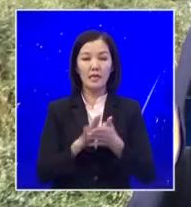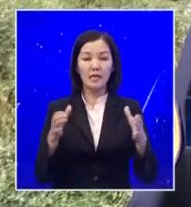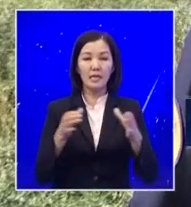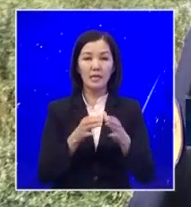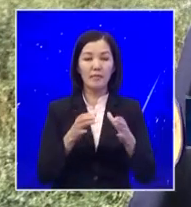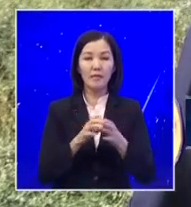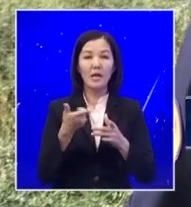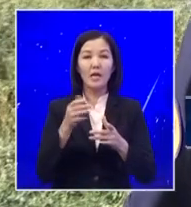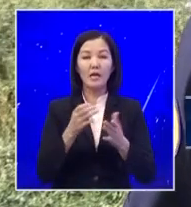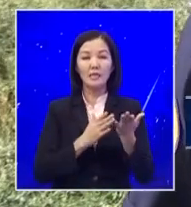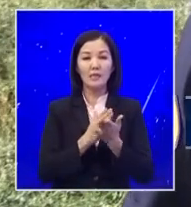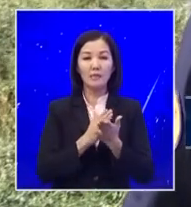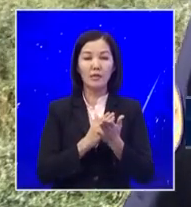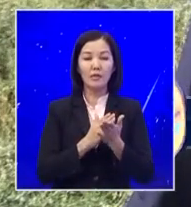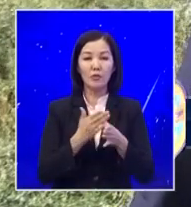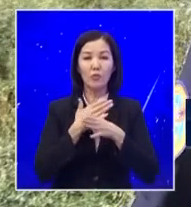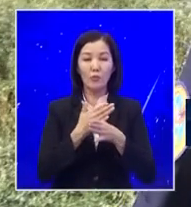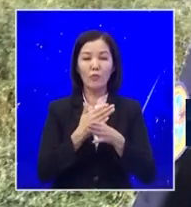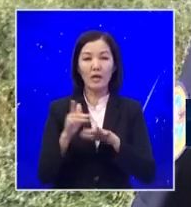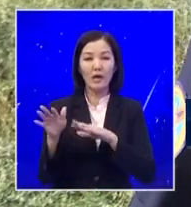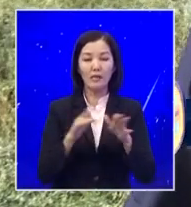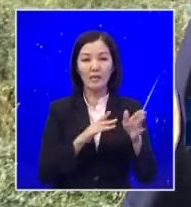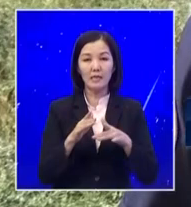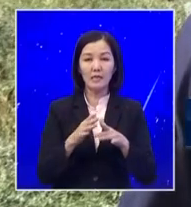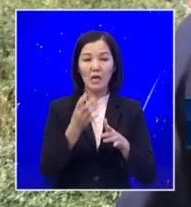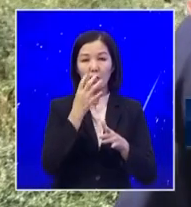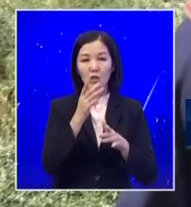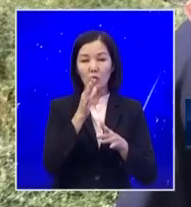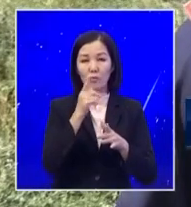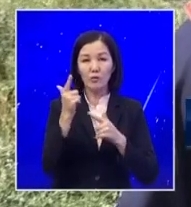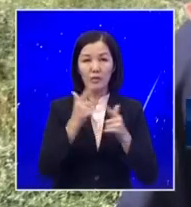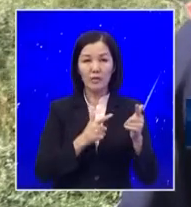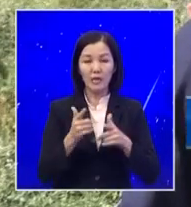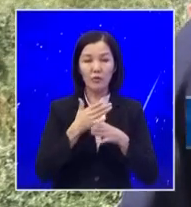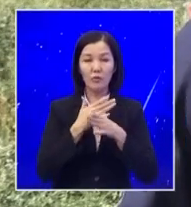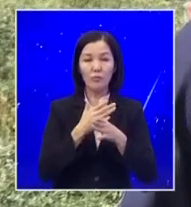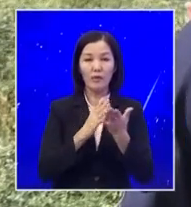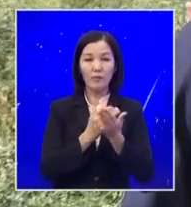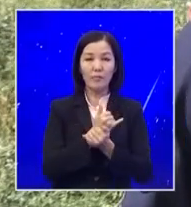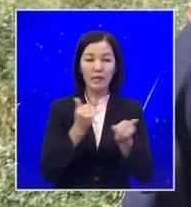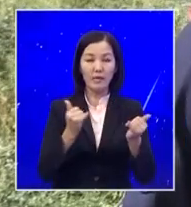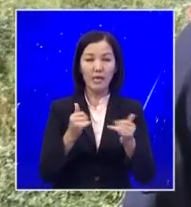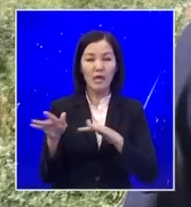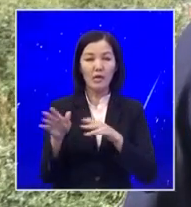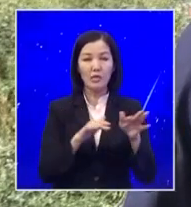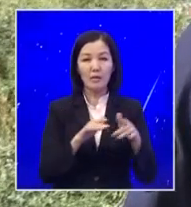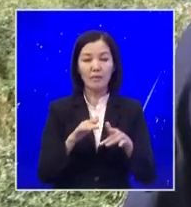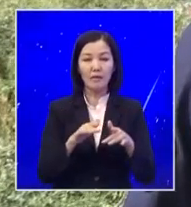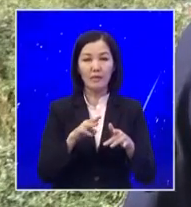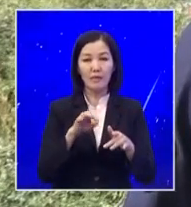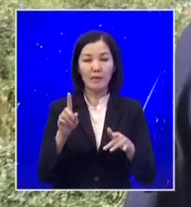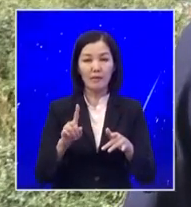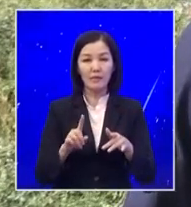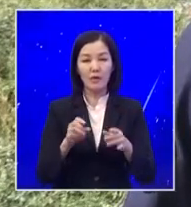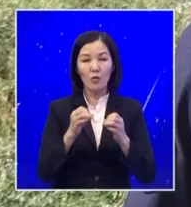қызметімен бірлесіп, қол ұшы акциясы аясында тұрғындардың жылыту маусымына дайындалуына көмектестік. Жалпы бұл акция бізде тамыз